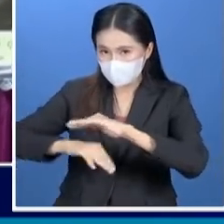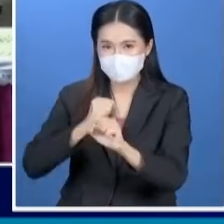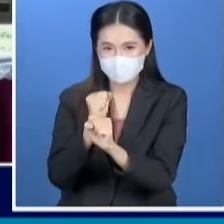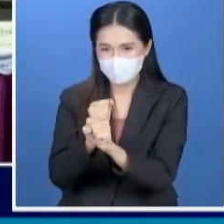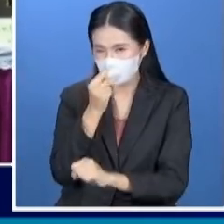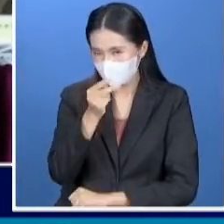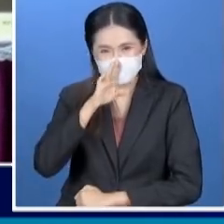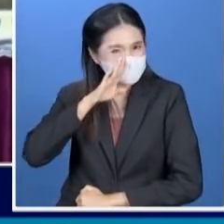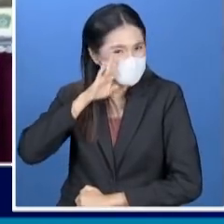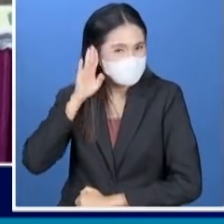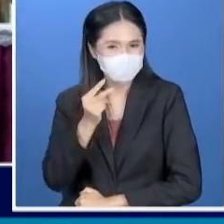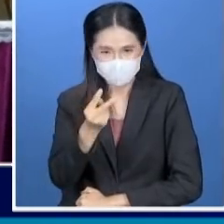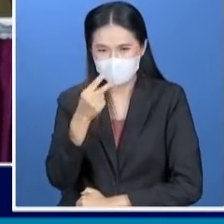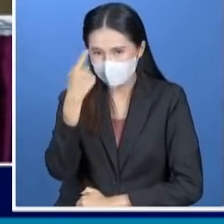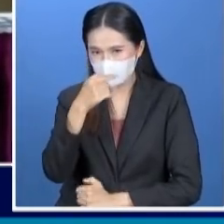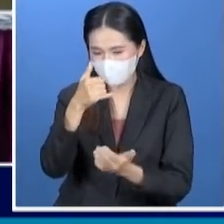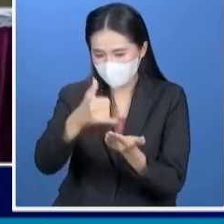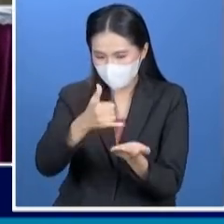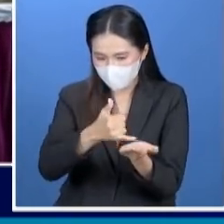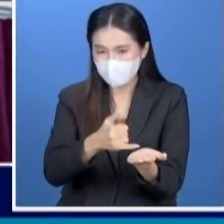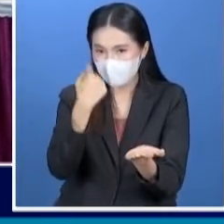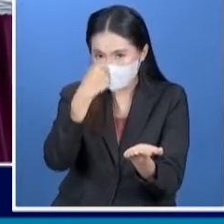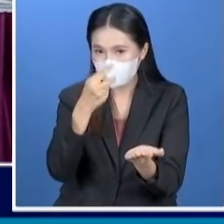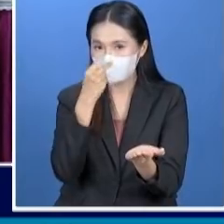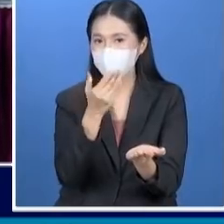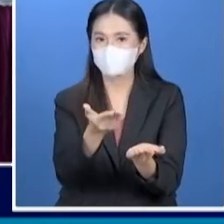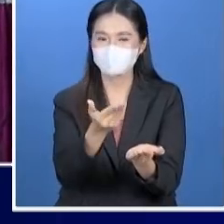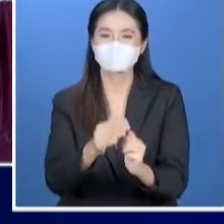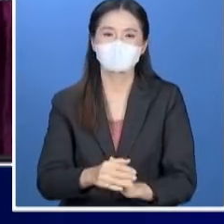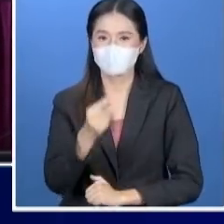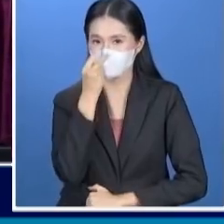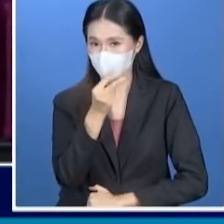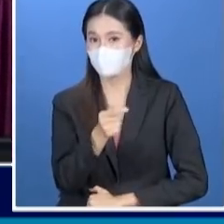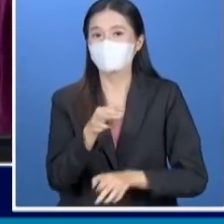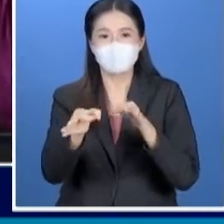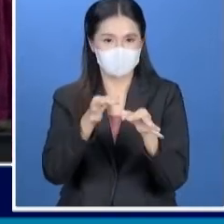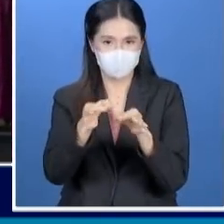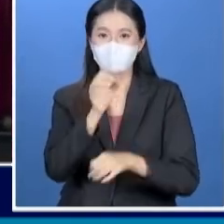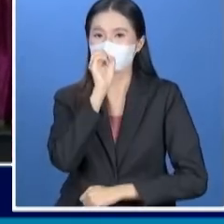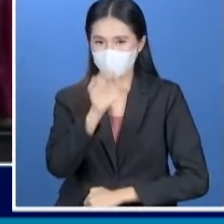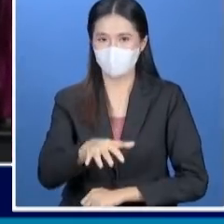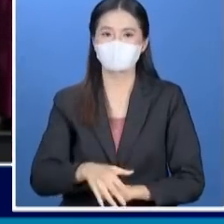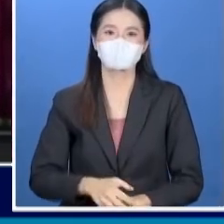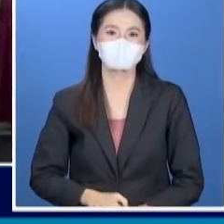ให้เกิดชัดเจนจนเห็นว่ามีใครอยู่บนเรือบ้างนะครับเดี๋ยวให้ดูภาพนั้นภาพค้างแล้วผมจะอธิบายนะ